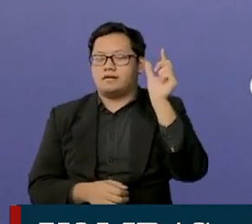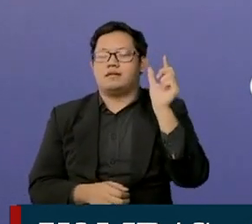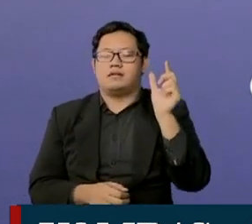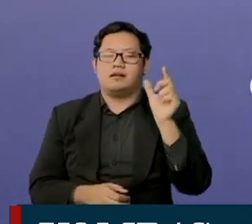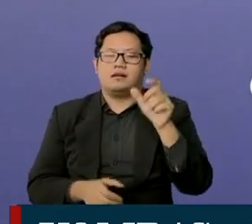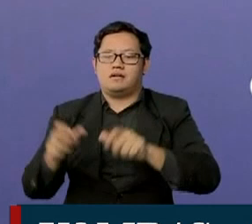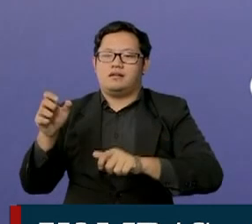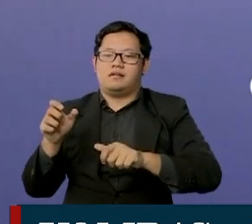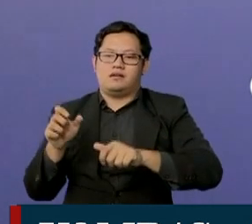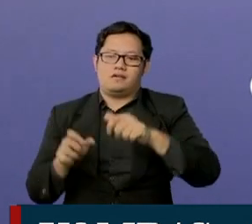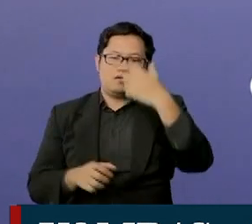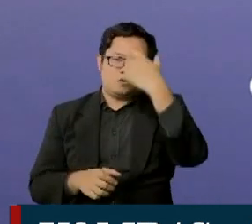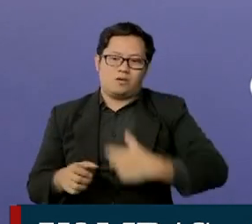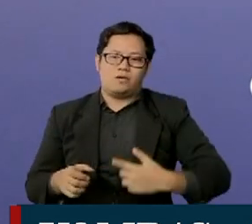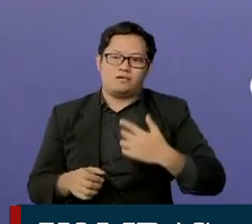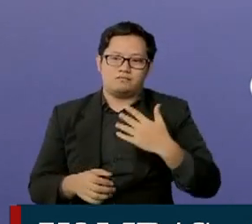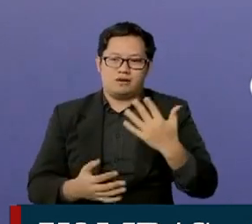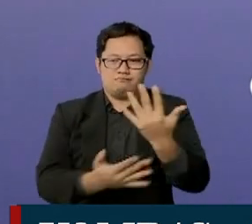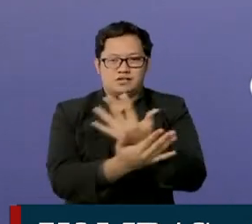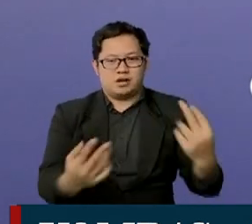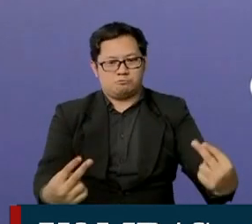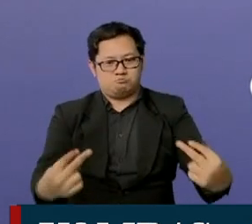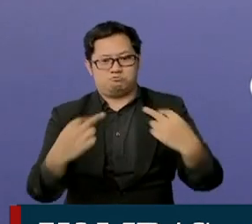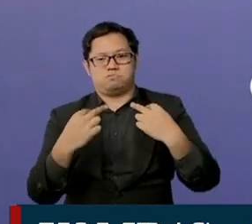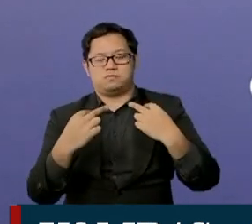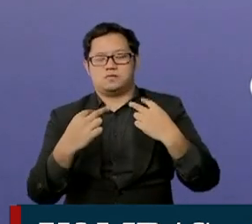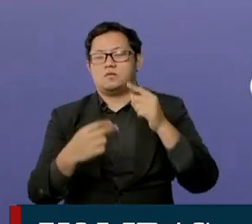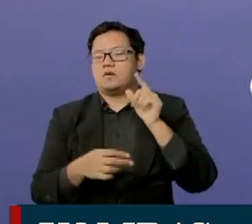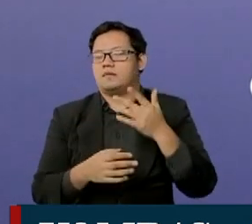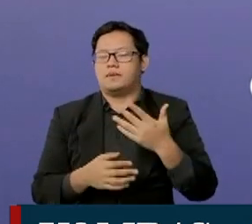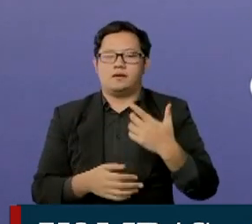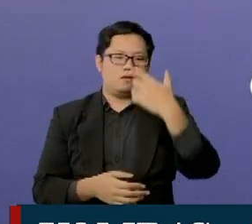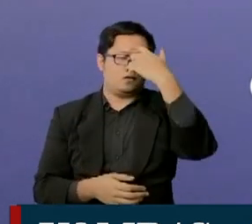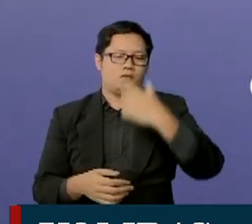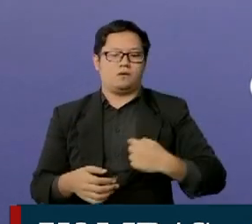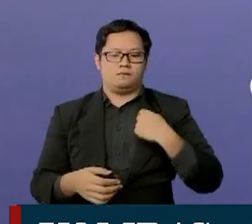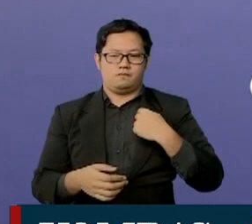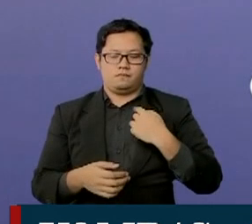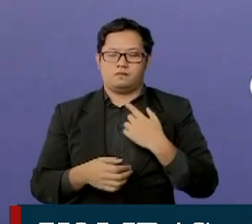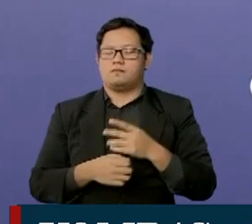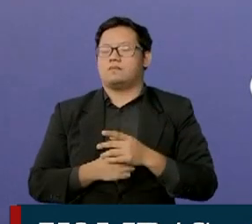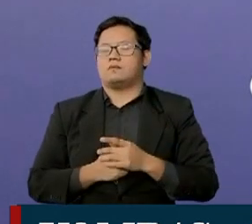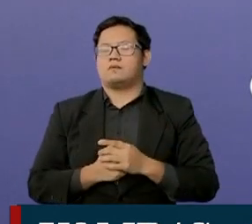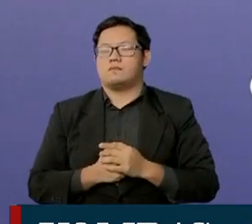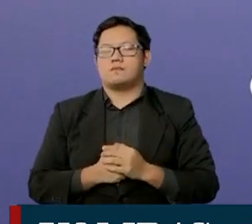perhatian dari masyarakat agar betul-betul bisa